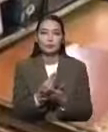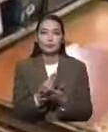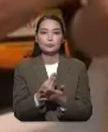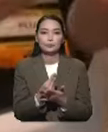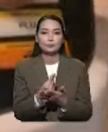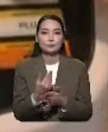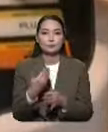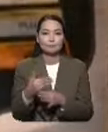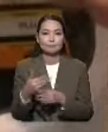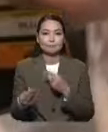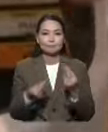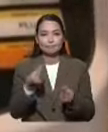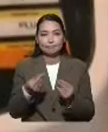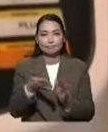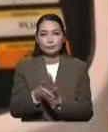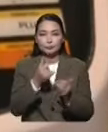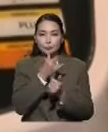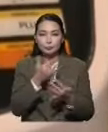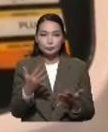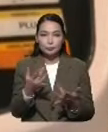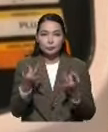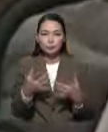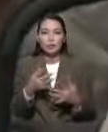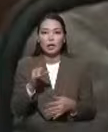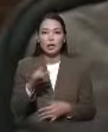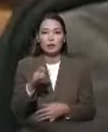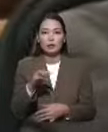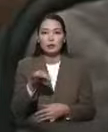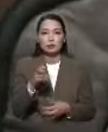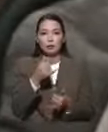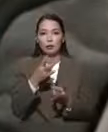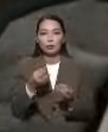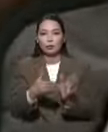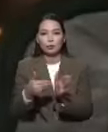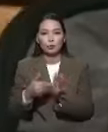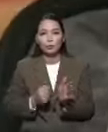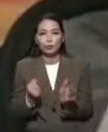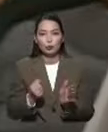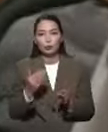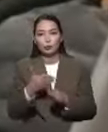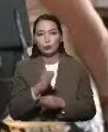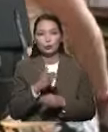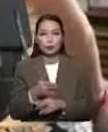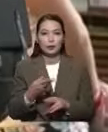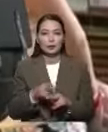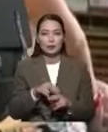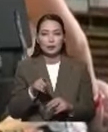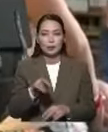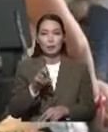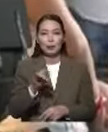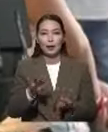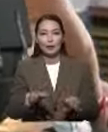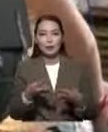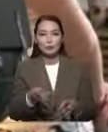базовые потребности простые аргентинцы больше не зовут друг друга в гости традиционное для этого сезона барбекю